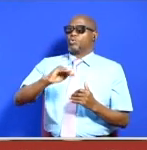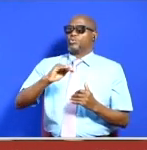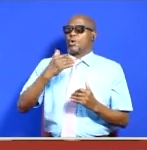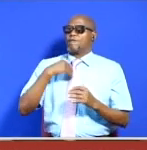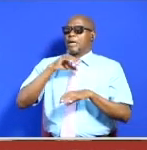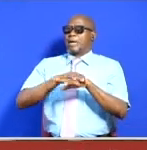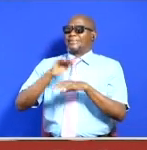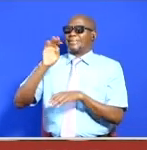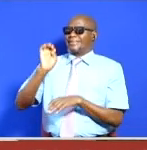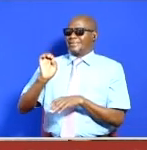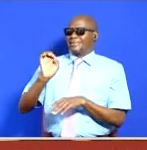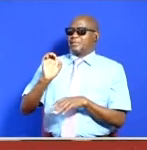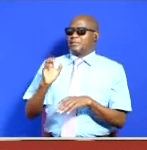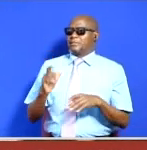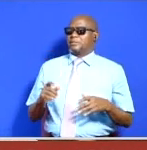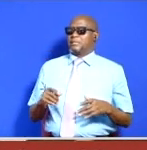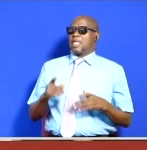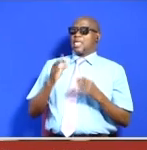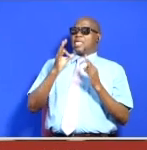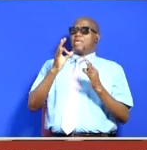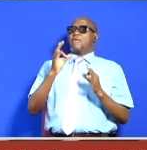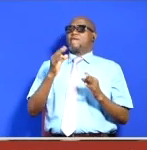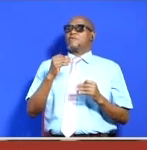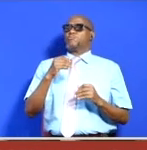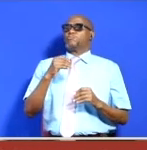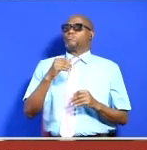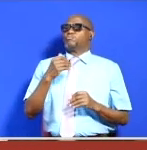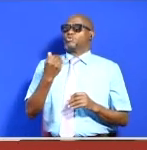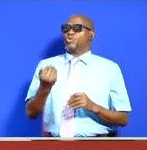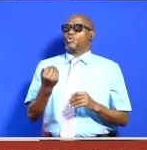Mtoto kama alipata marks chini ya 100 na amepata D minus, huyo mtoto amepita mtihani.